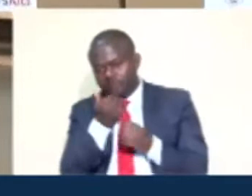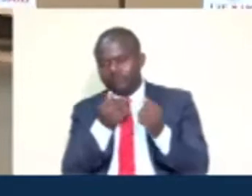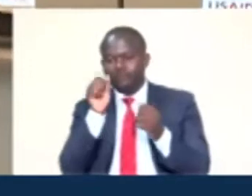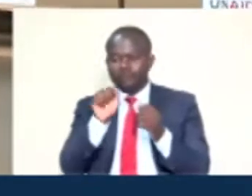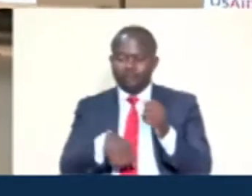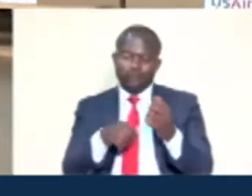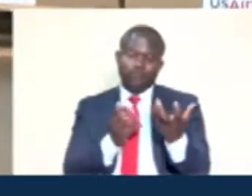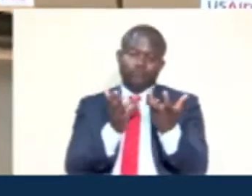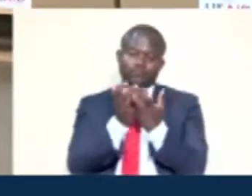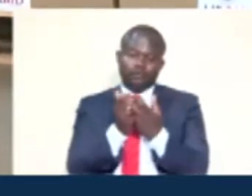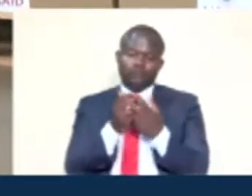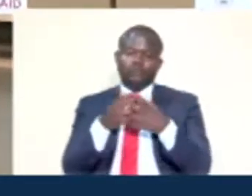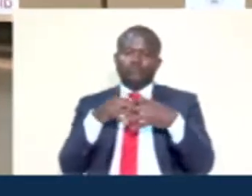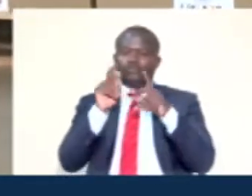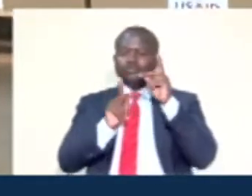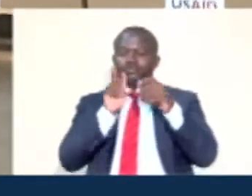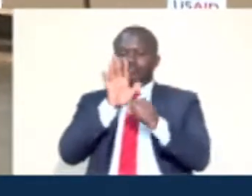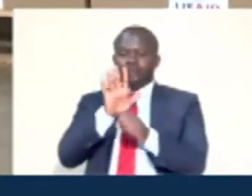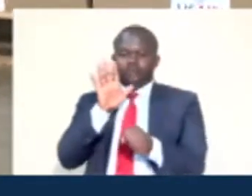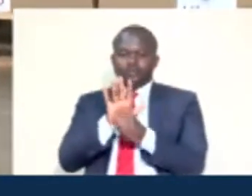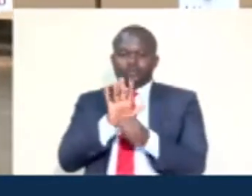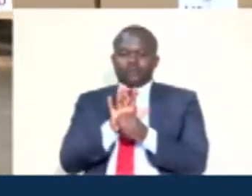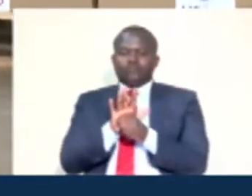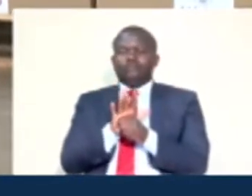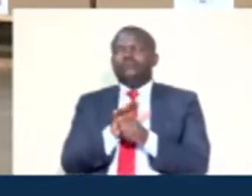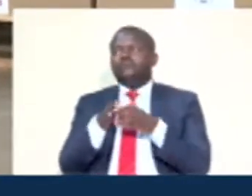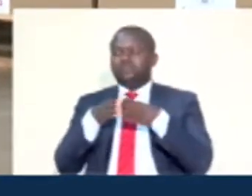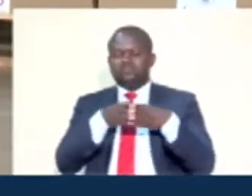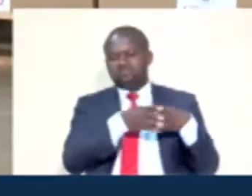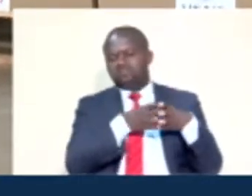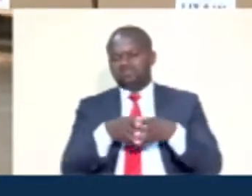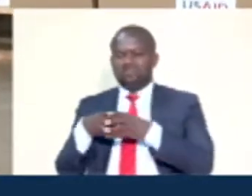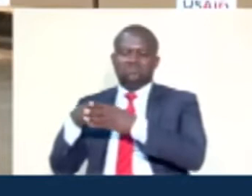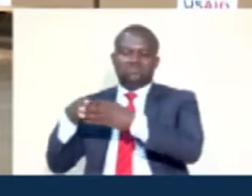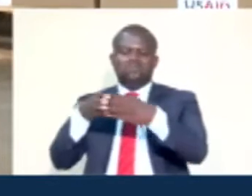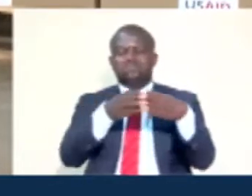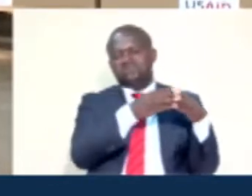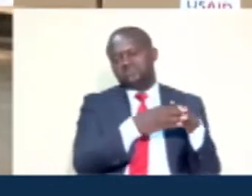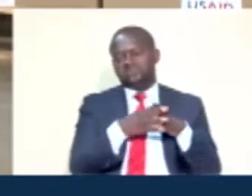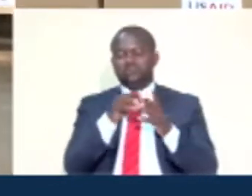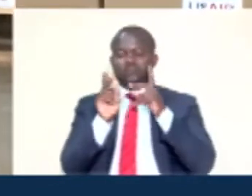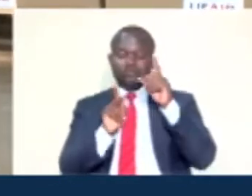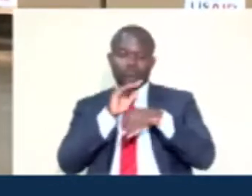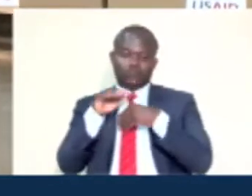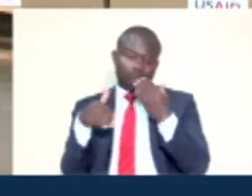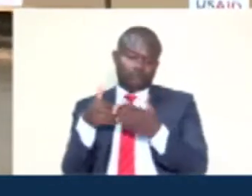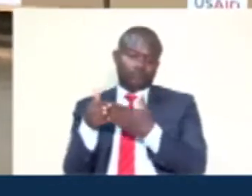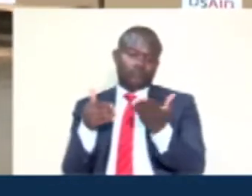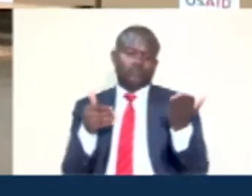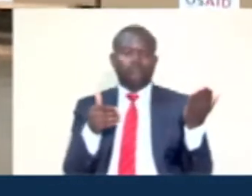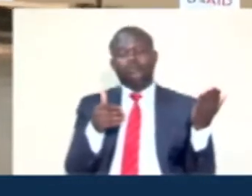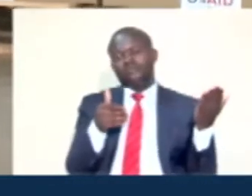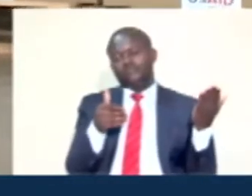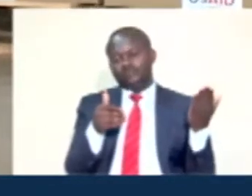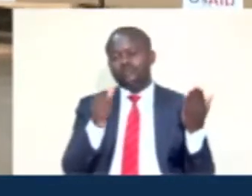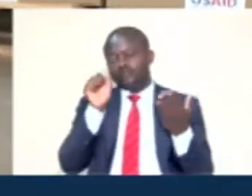babona n'abantu benshi, ibyo bita multiple sexual partners. Ibyo bice bibonekamo byoroshye ko